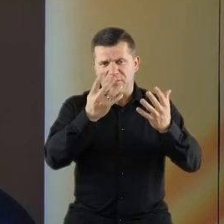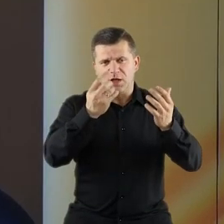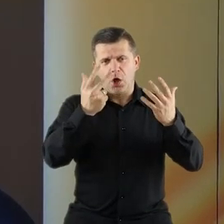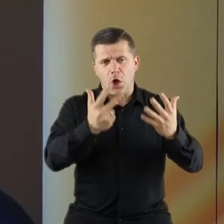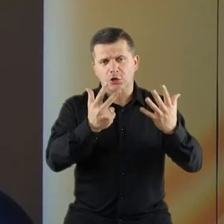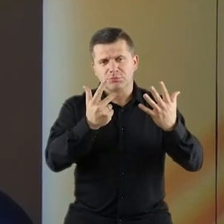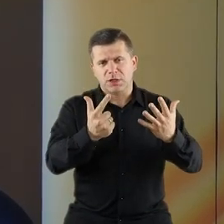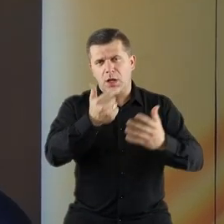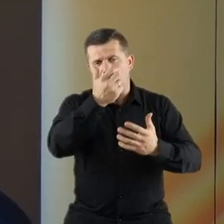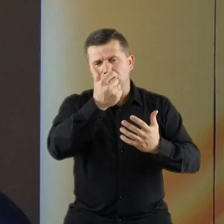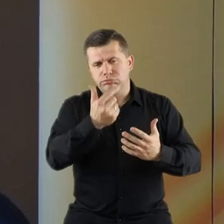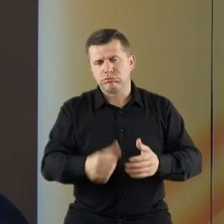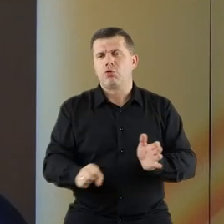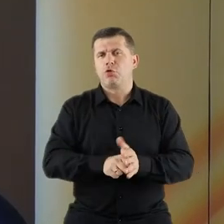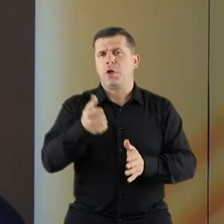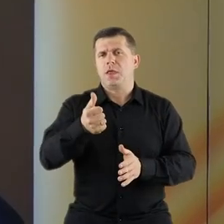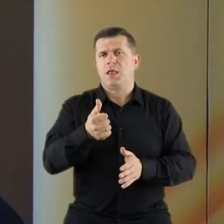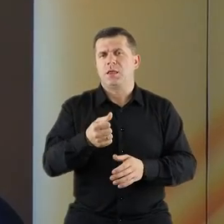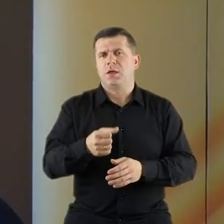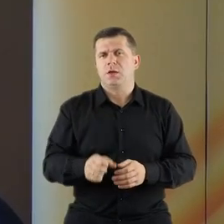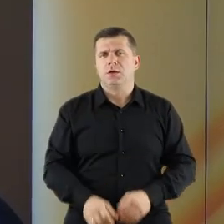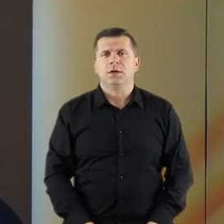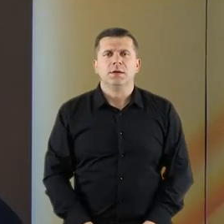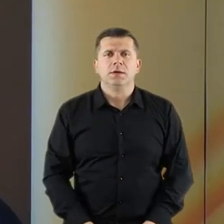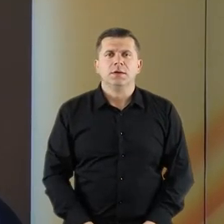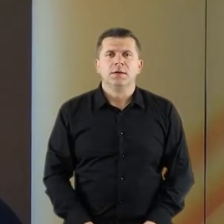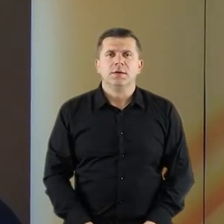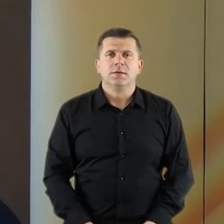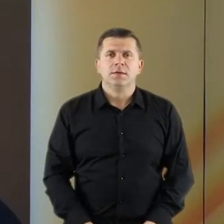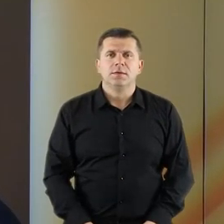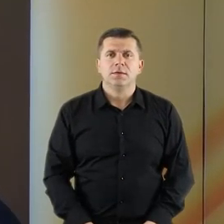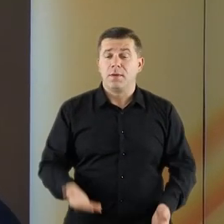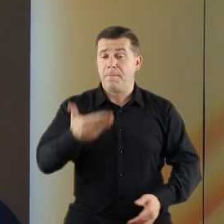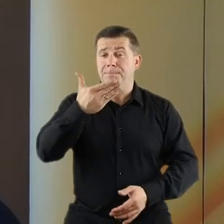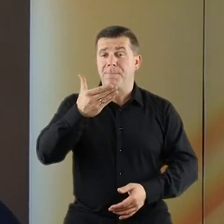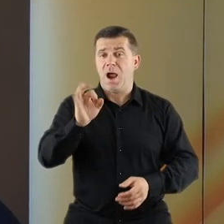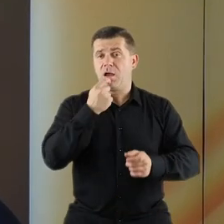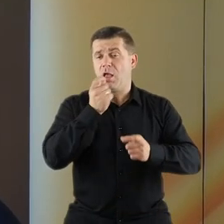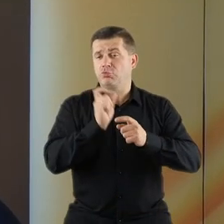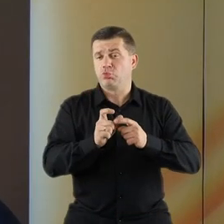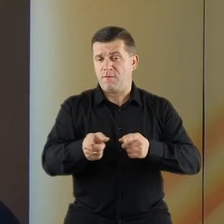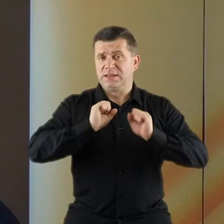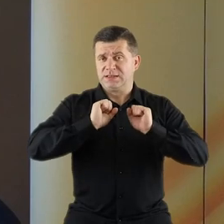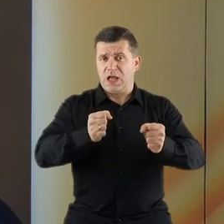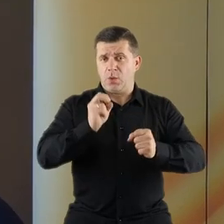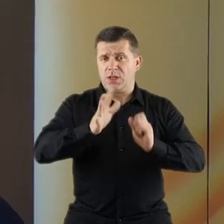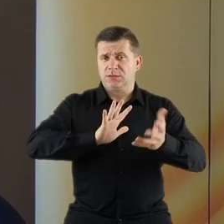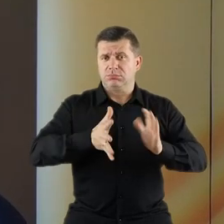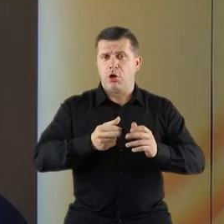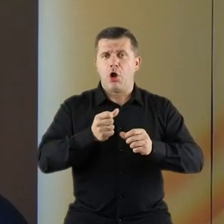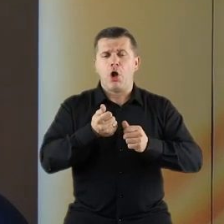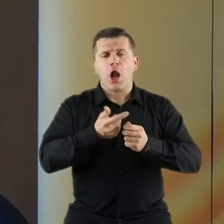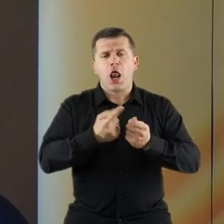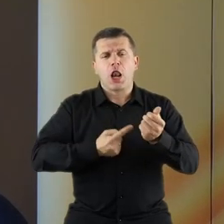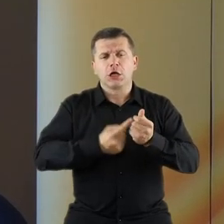do jednego i do niczego prawda A więc jakby magia słowa Tutaj działa w ten sposób że